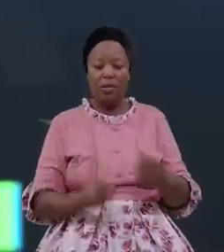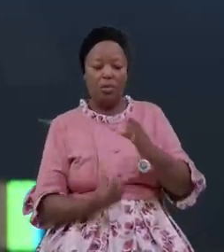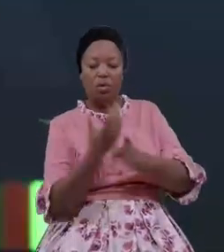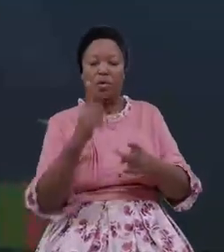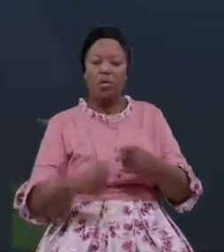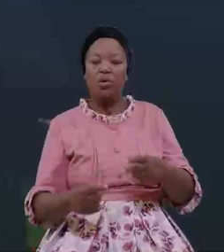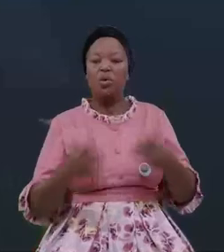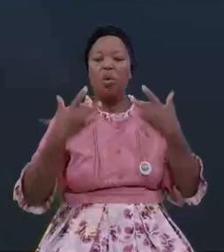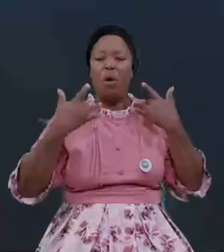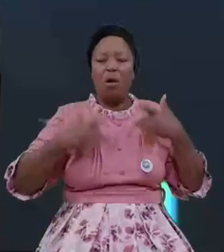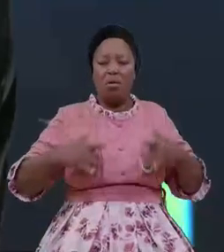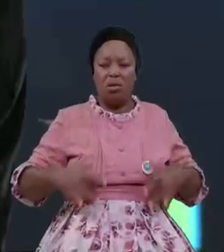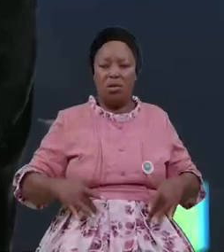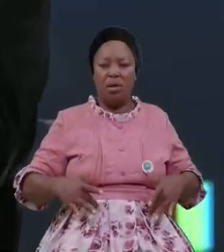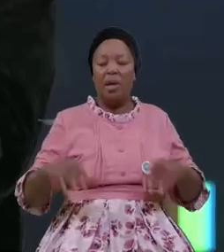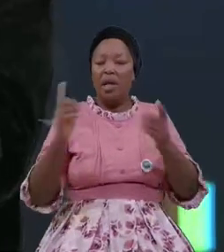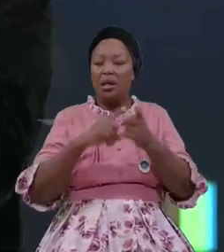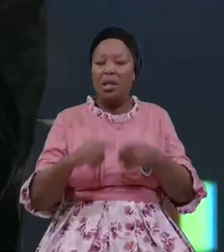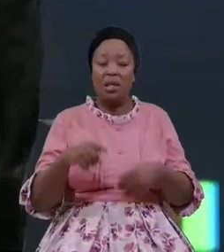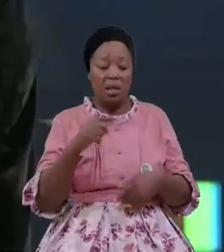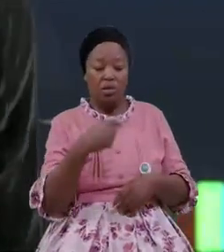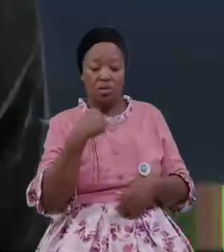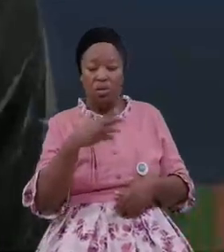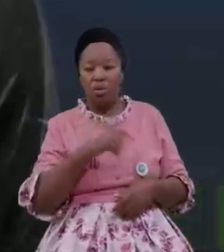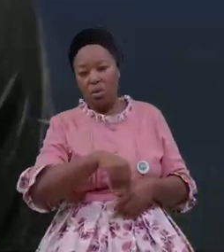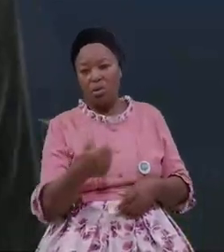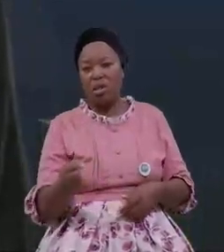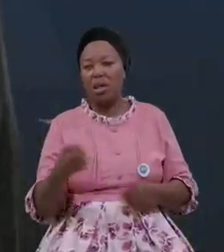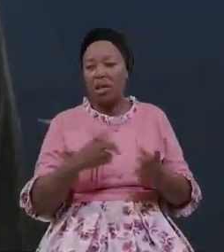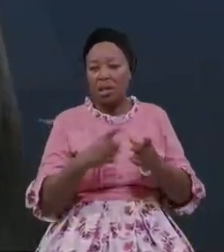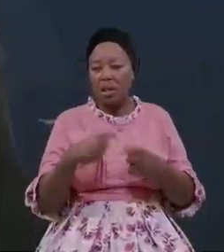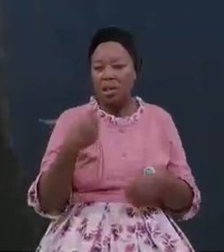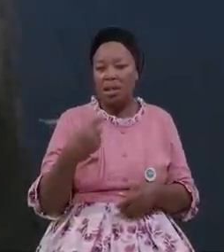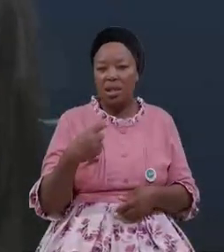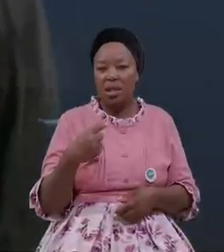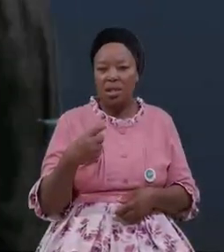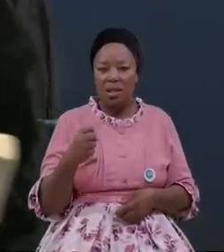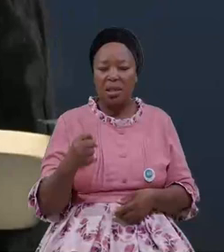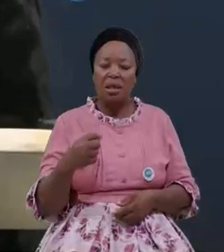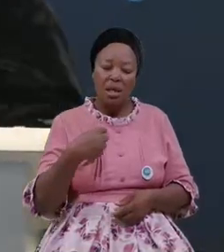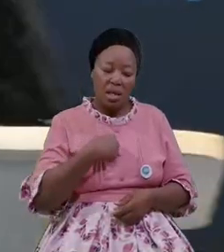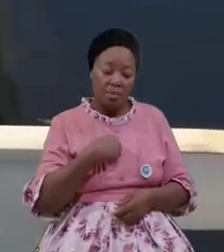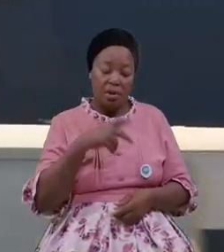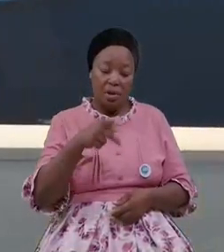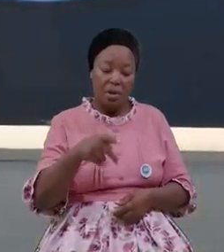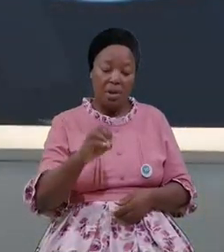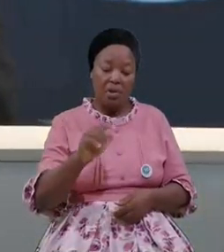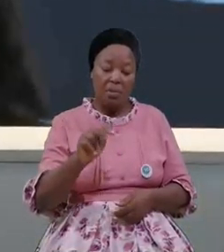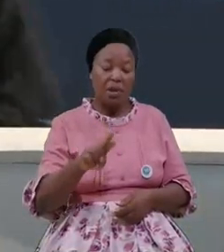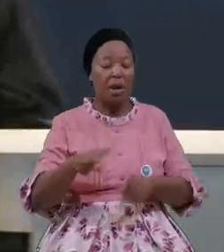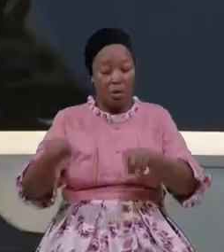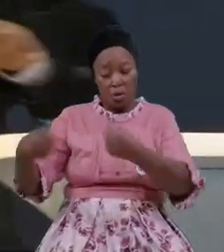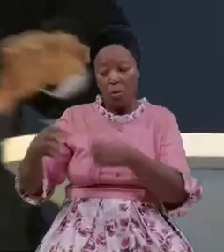conduit au découragement et puis il a dit aux autres que je vais pêcher je vais la